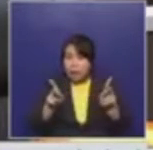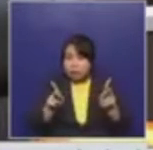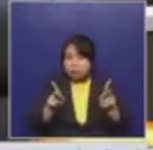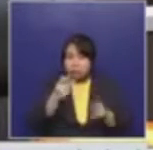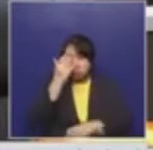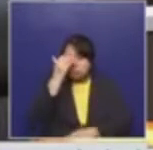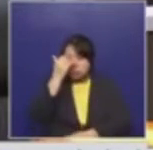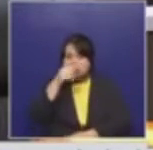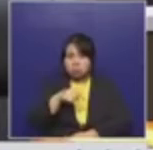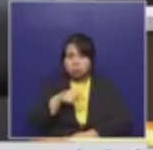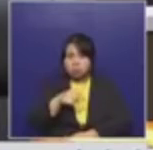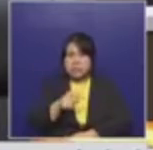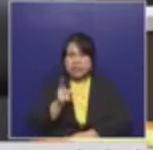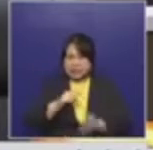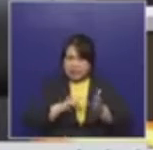แต่ในเมื่อจุดเริ่มต้นนะครับหนูเอาไว้จริงของปัญหาเนี่ยมันคือปัญหาในการประชุมของรัฐสภาทั้งหมดครับถ้าเรามาเขียนล็อกเอาไว้แค่เฉพาะการประชุมกรรมาธิการผมถามว่ามันแก้ปัญหาที่จุดเริ่มต้นหรือเปล่าครับเราไม่ได้มีปัญหาในการประชุมคณะกรรมาธิการนะครับตอนนั้นในสภาเนี่ยในช่วงที่ปิดเทอมนะครับผมเองก็นั่งสมาธิการหลายคะนะครับท่านประธานก็ได้ประชุมนะครับผมก็ยังมาสภานะครับเกือบทุกวันแต่ห้องใหญ่ไม่เปิดนะครับด้วยการมาตรการทางโควิชนะครับก็เราก็ไม่ได้เปิดการเพราะฉะนั้นถ้าเราจะแก้ปัญหาตัวนี้จริงๆท่านประธานเราก็ต้องไม่จำกัดเพียงแค่การประชุมกรรมาธิการแต่เปิดโอกาสให้ถึงการประชุมสมาชิกสภาผู้แทนราษฎรในห้องใหญ่ด้วยนะครับอันนี้เป็นที่หนึ่งครับผมผู้สามประเด็นนะครับท่านมาทานประเด็นที่สองก็คือว่าเรื่องของการลงมติกับธนาคารการเมื่อเรากลับไปพิจารณาตามพกง